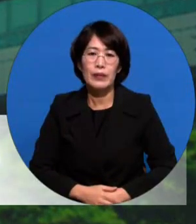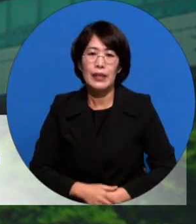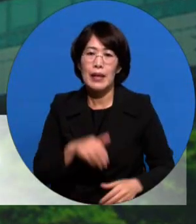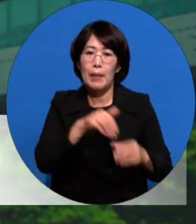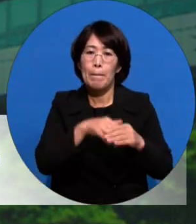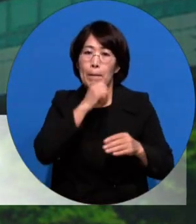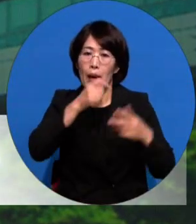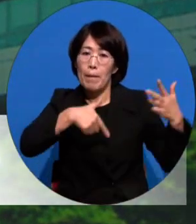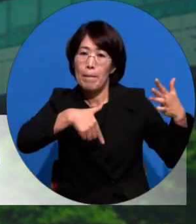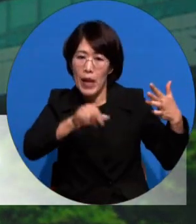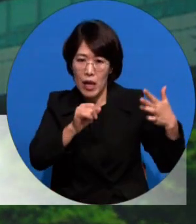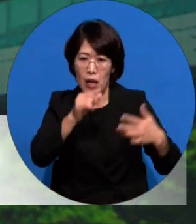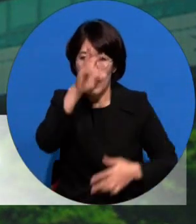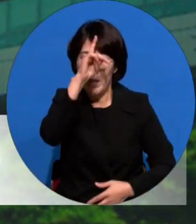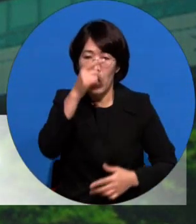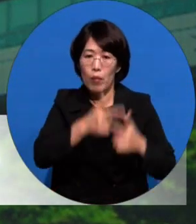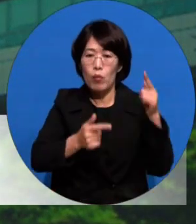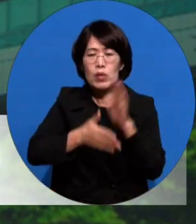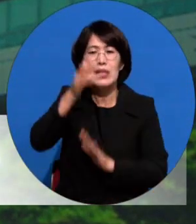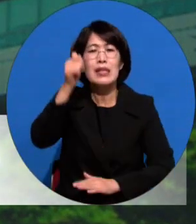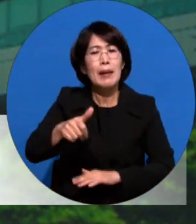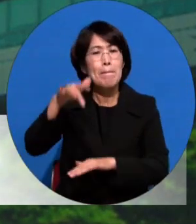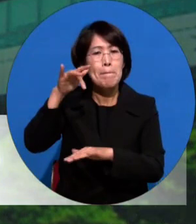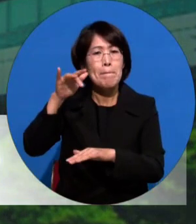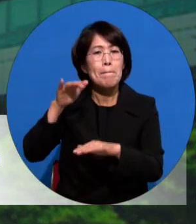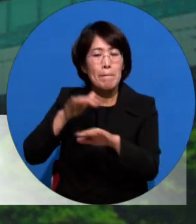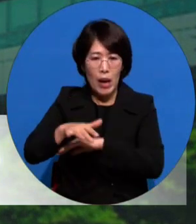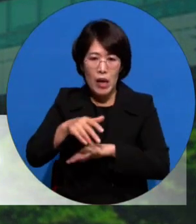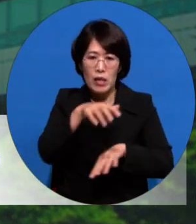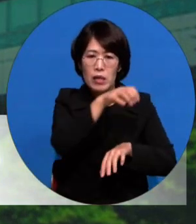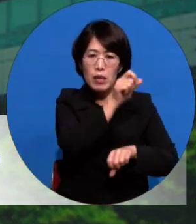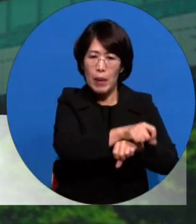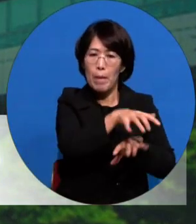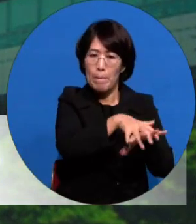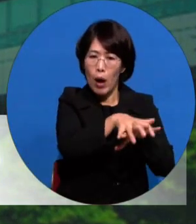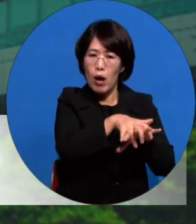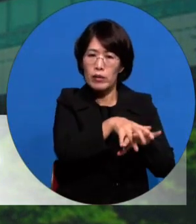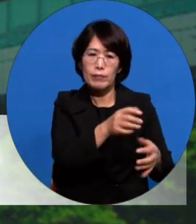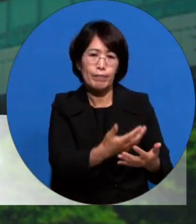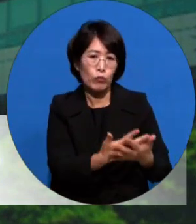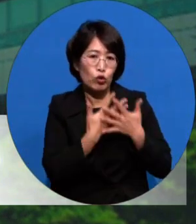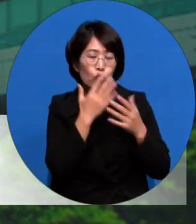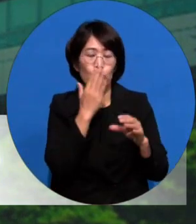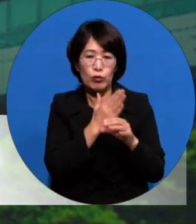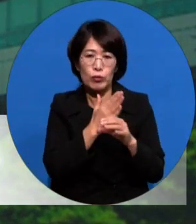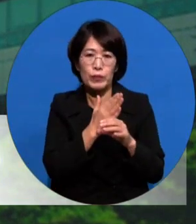민선 8기 박홍률 목포시장표 행정조직에 윤곽을 드러내고 있습니다.